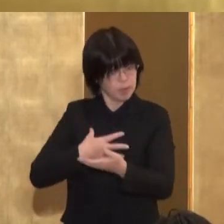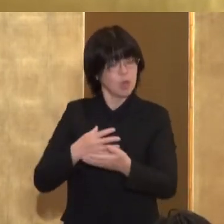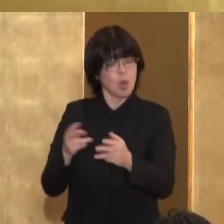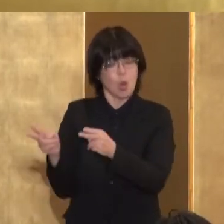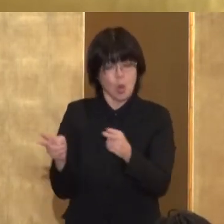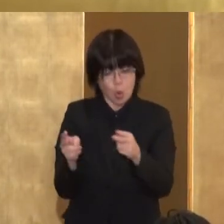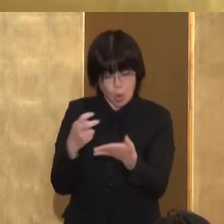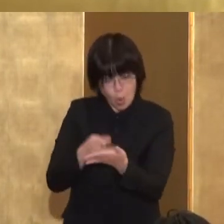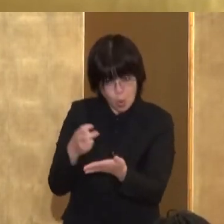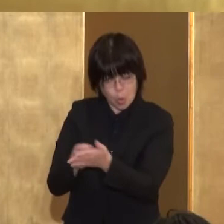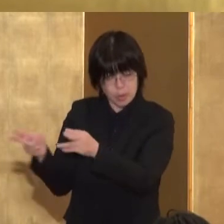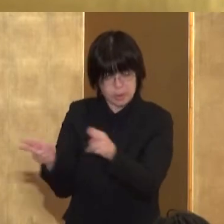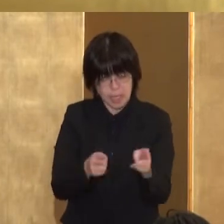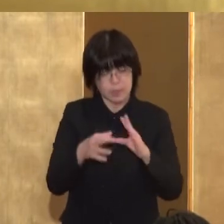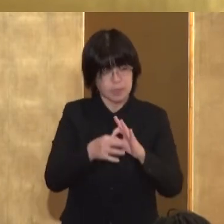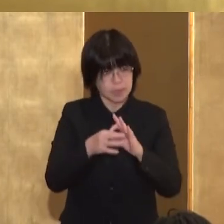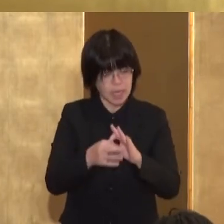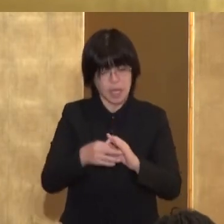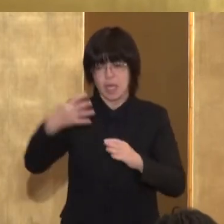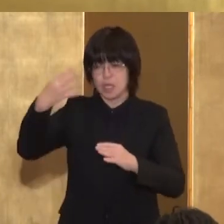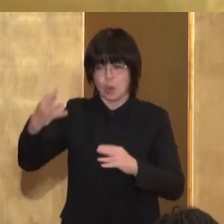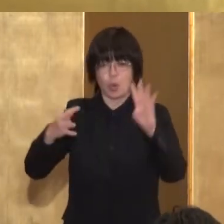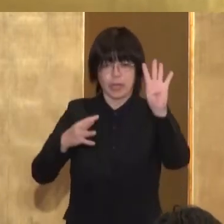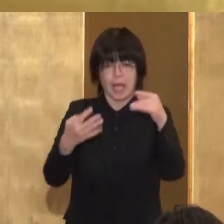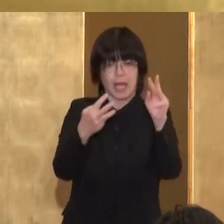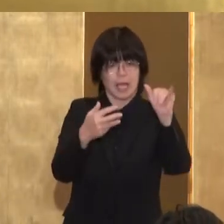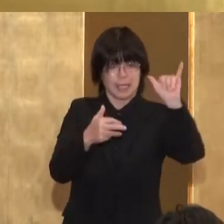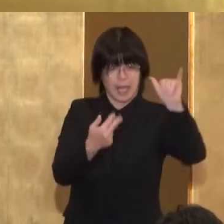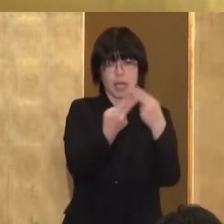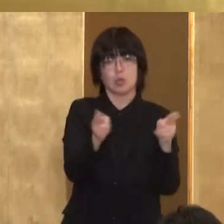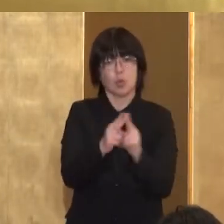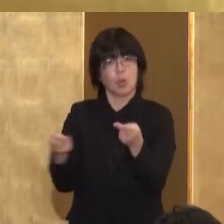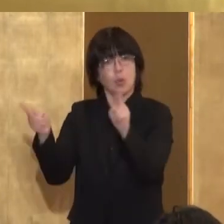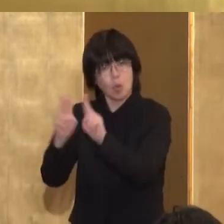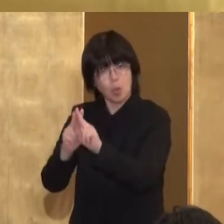たり与野党で意見を集約する必要性をどうお考えでしょうか。